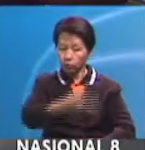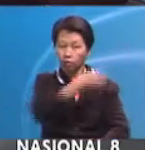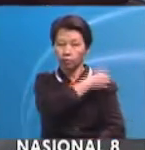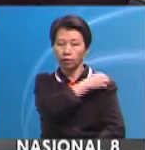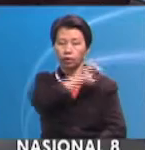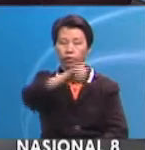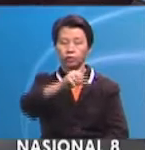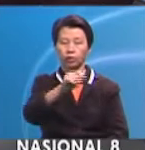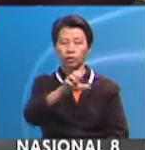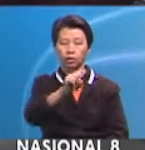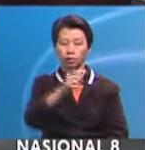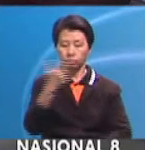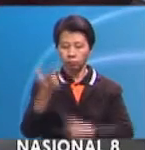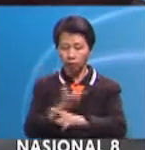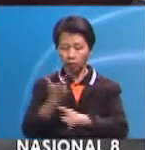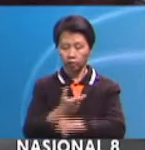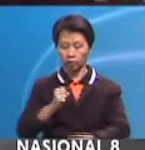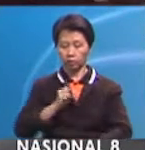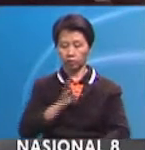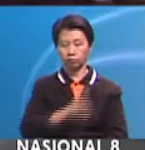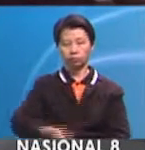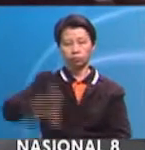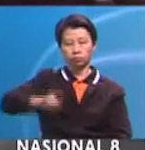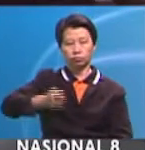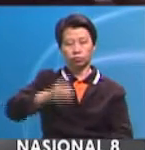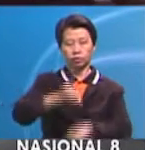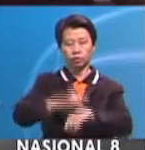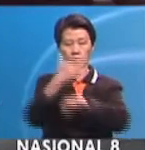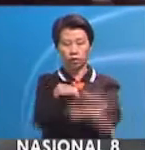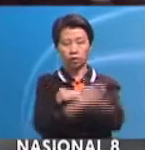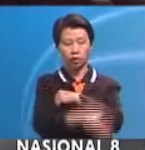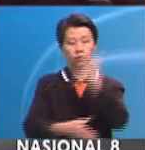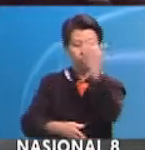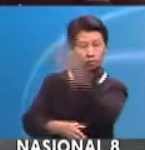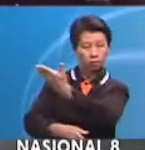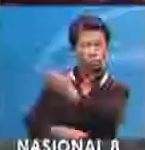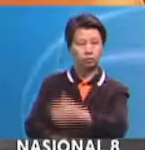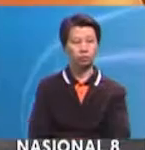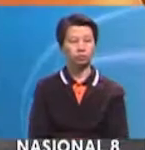jksm untuk melatih kaki tangan kehakiman di negaranya